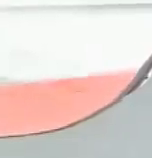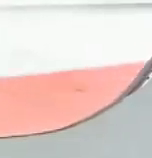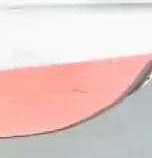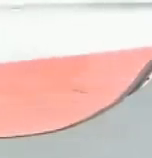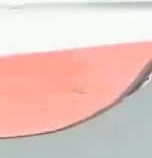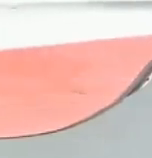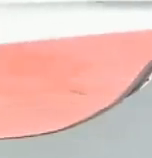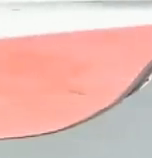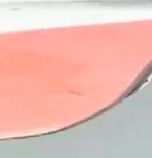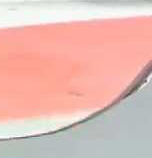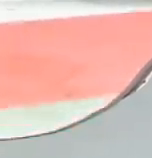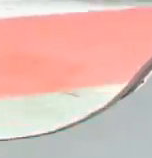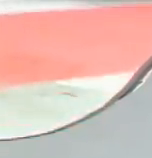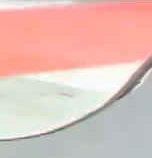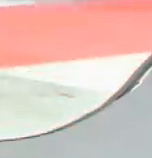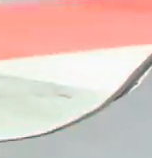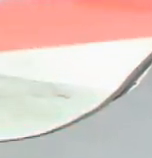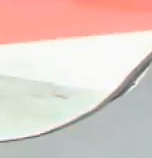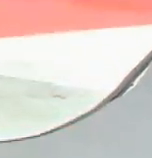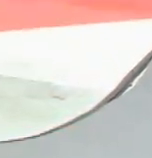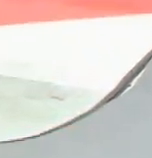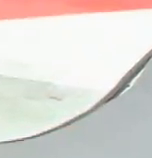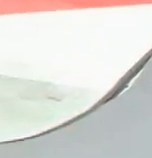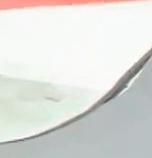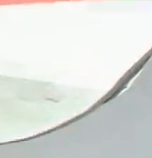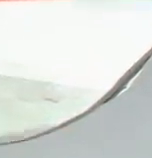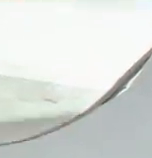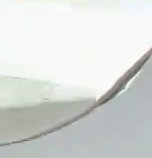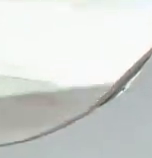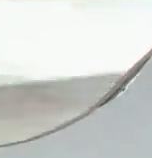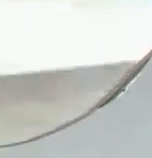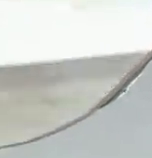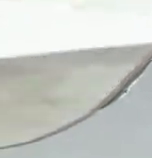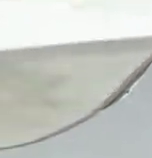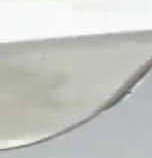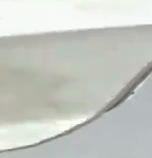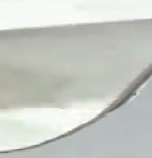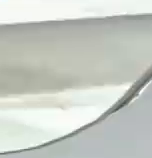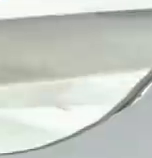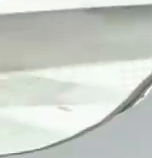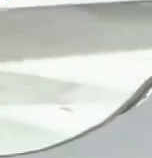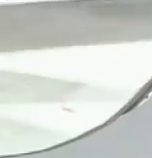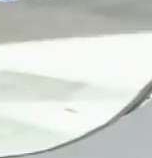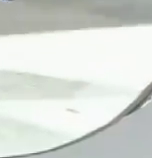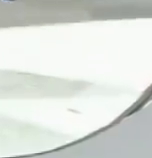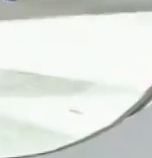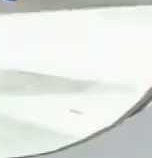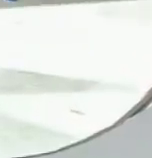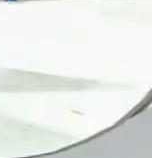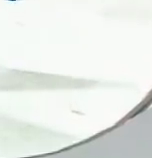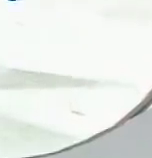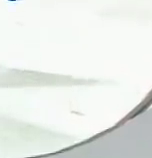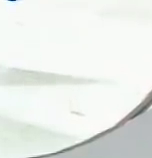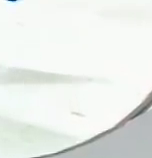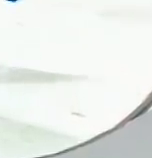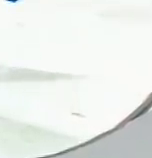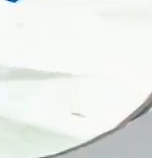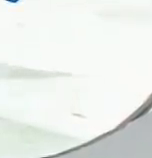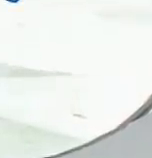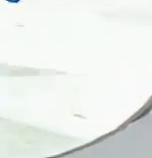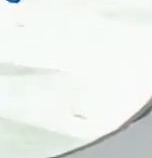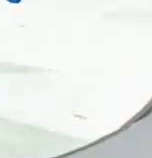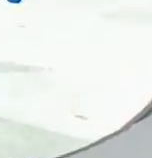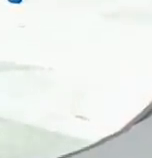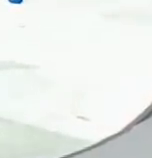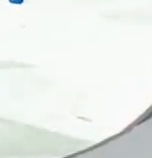COVID-19 pero ang kanyang kuya ginupo ng sakit. Bagamat masakit daw sa kanilang pagkawala ng kapatid, patuloy